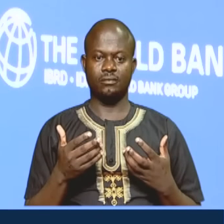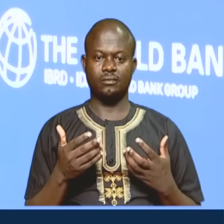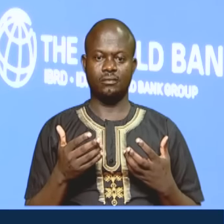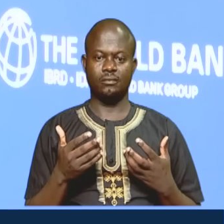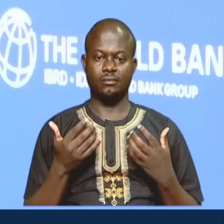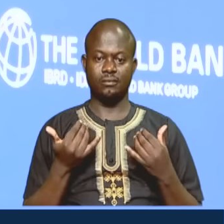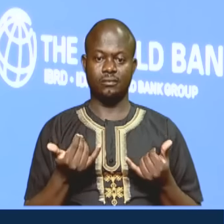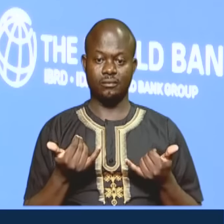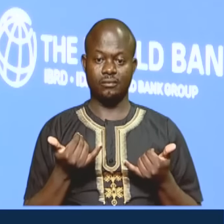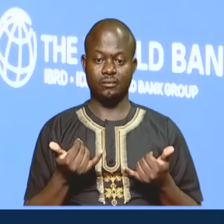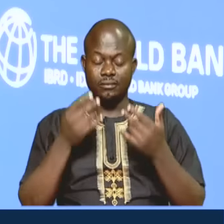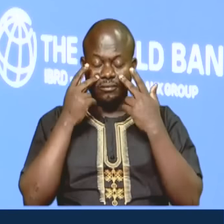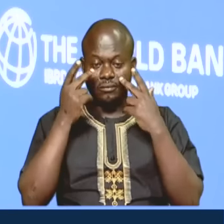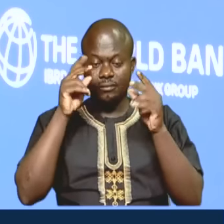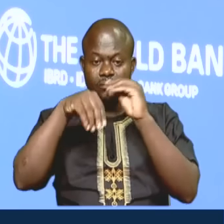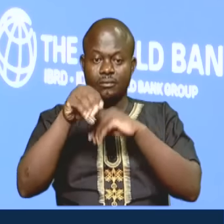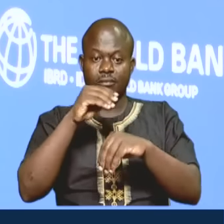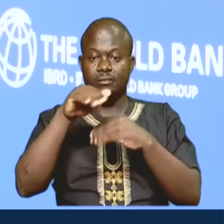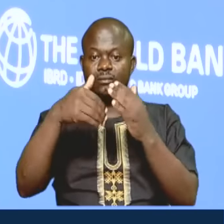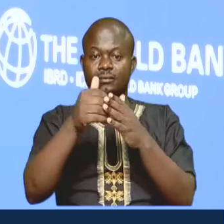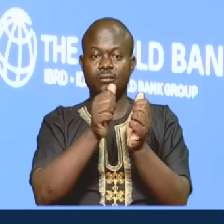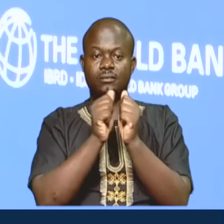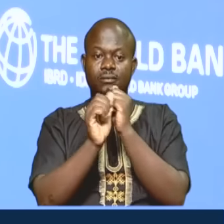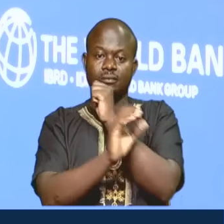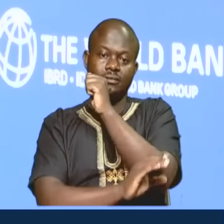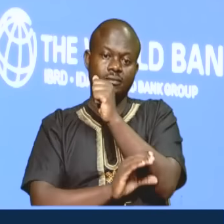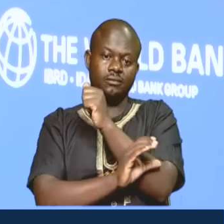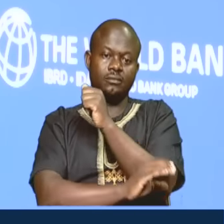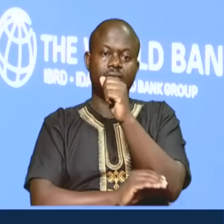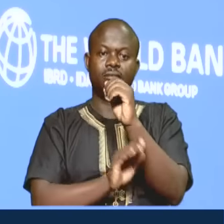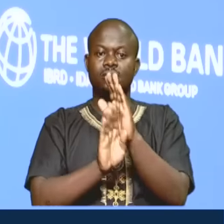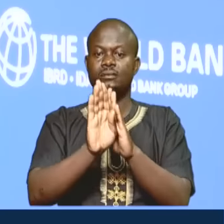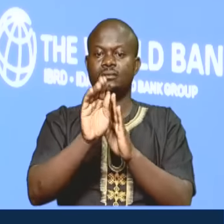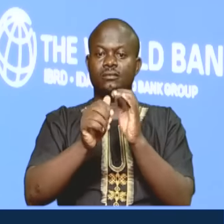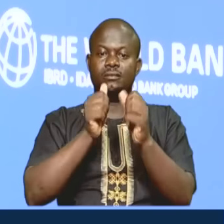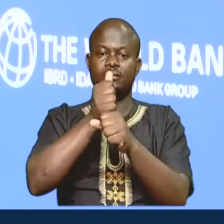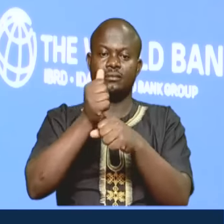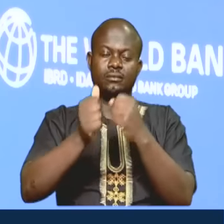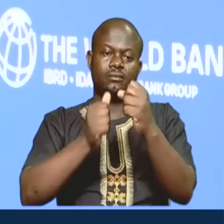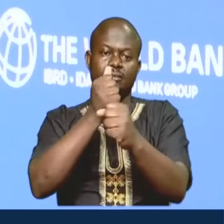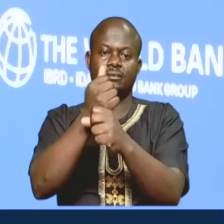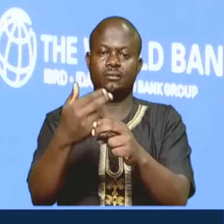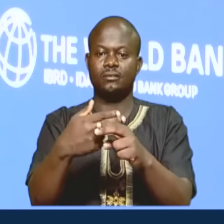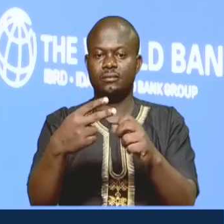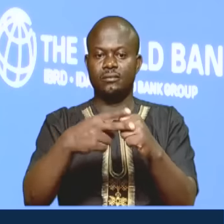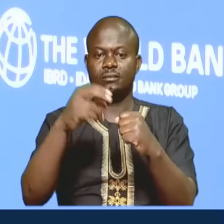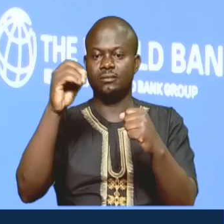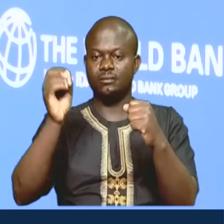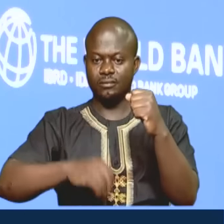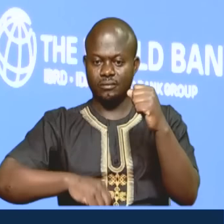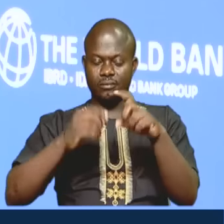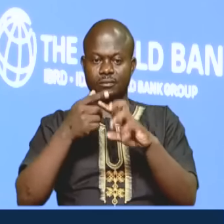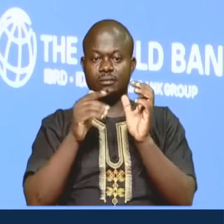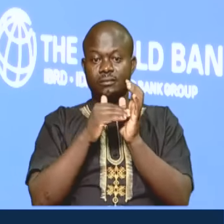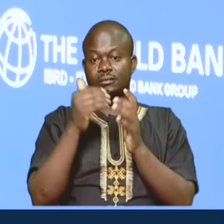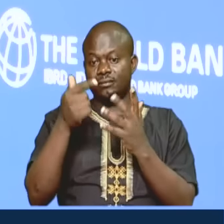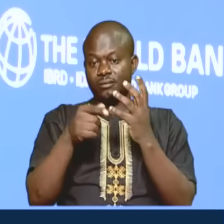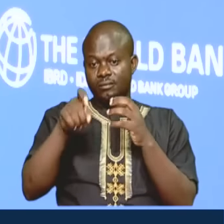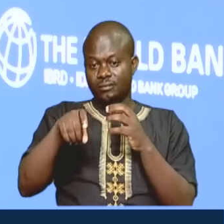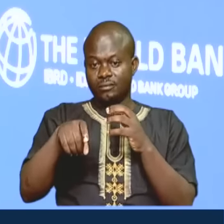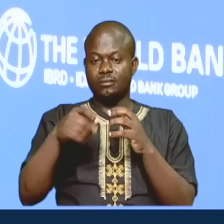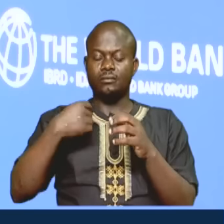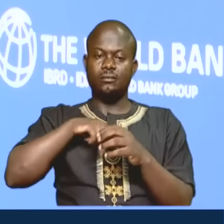ubu urebye umusaruro bumbe w'igihugu izamuka buri mwaka nga 70% ariko ibyo tukeneye